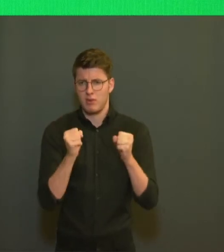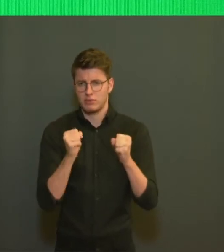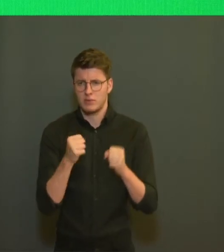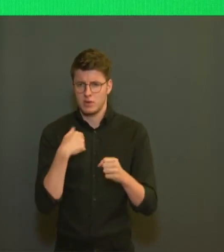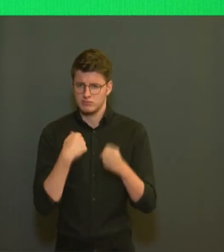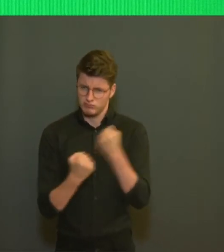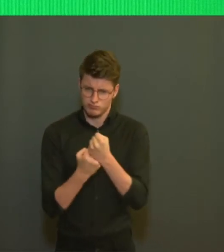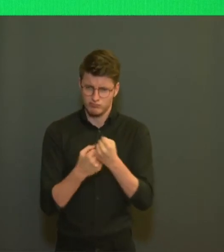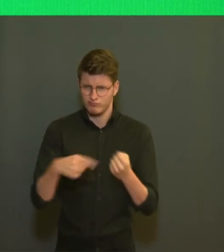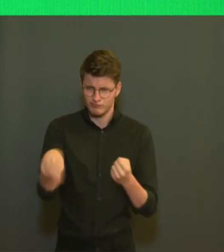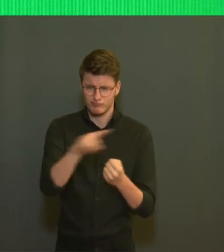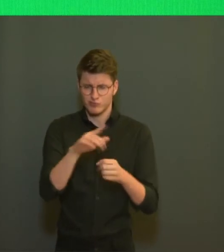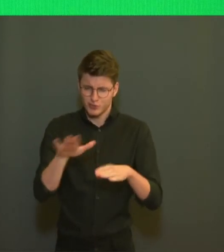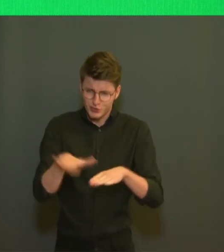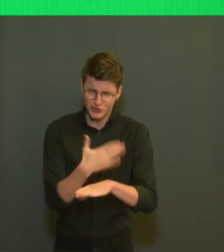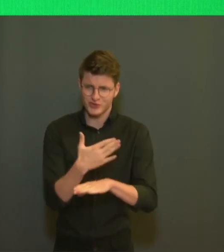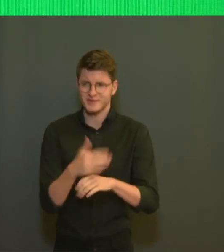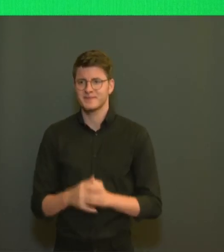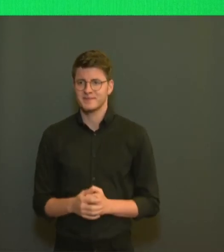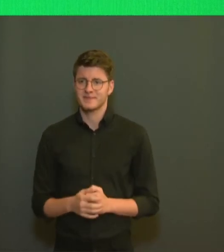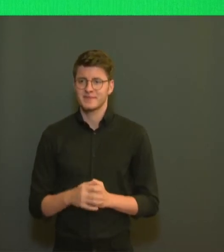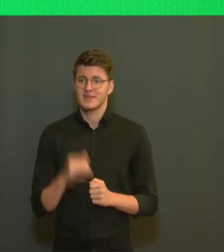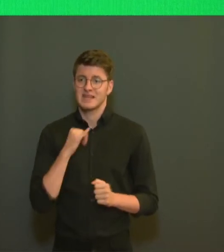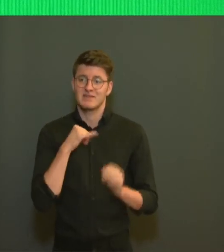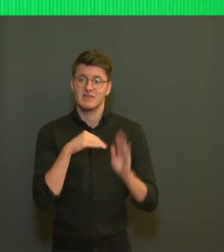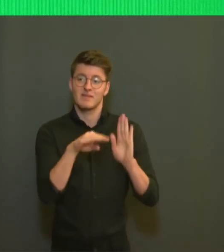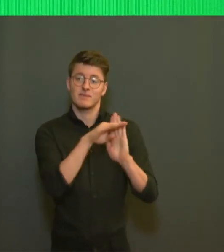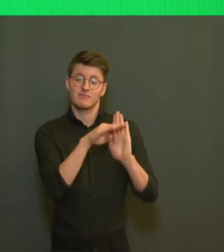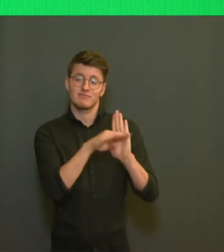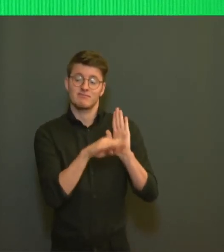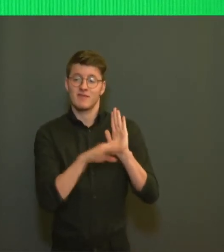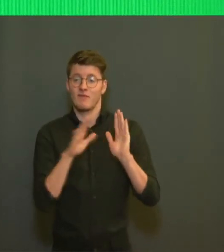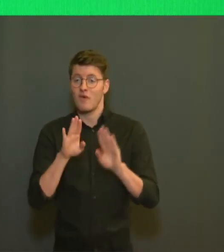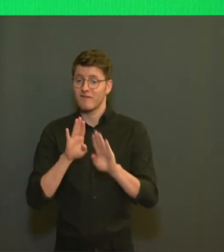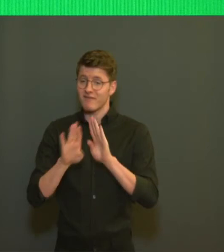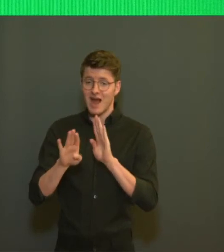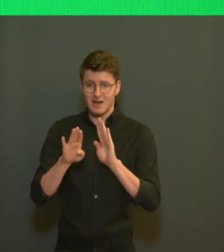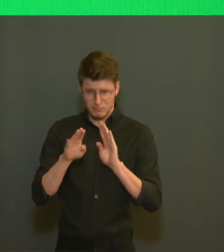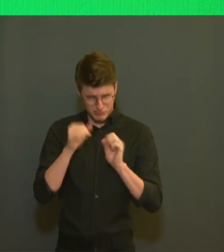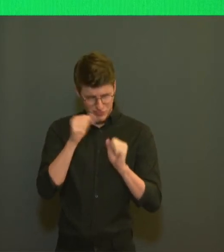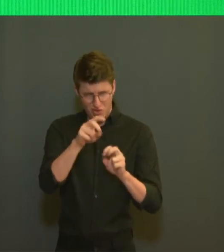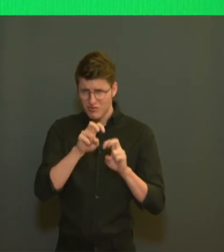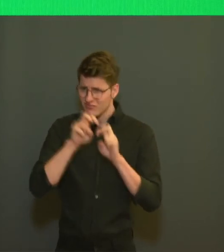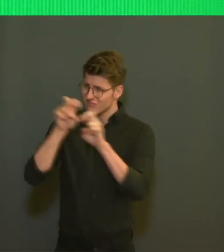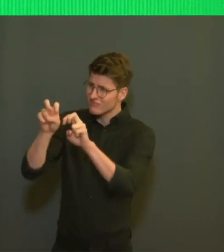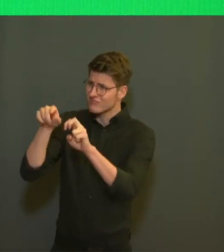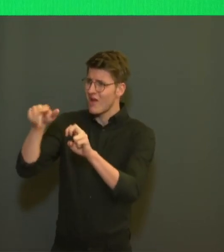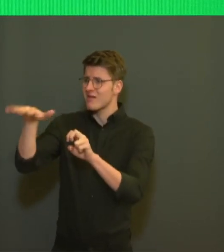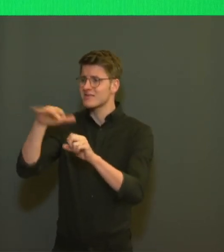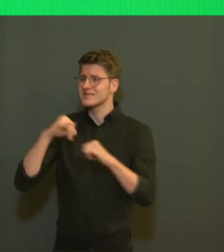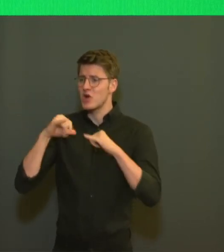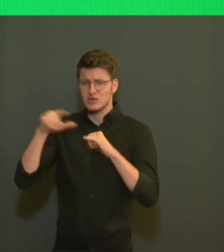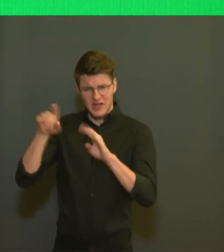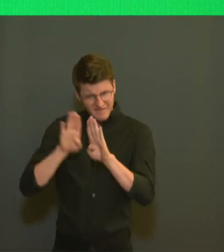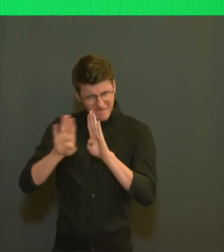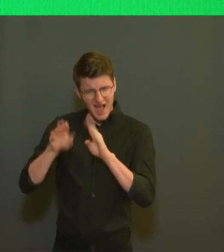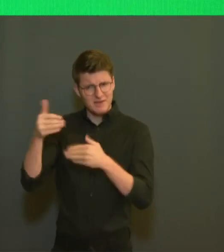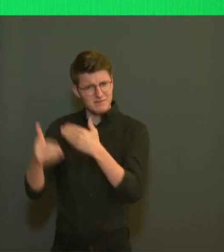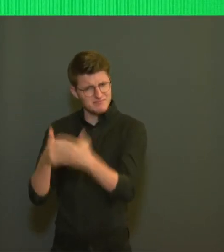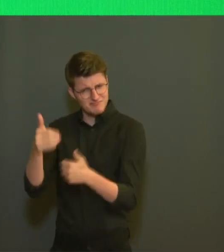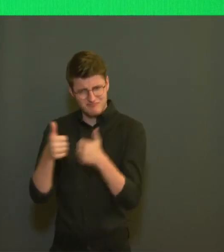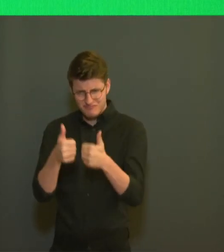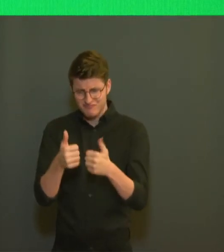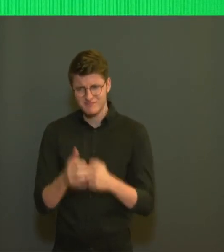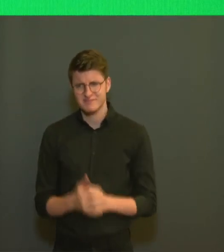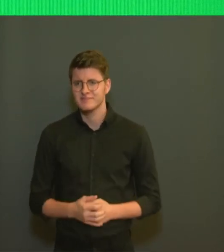Uiteraard zijn alle voorzorgsmaatregelen genomen om dit allemaal in alle veiligheid te laten verlopen. Om de fysieke afstand